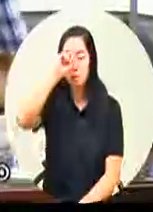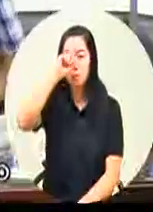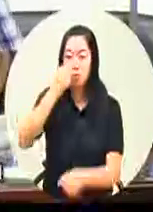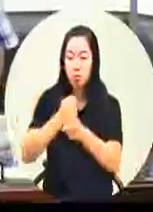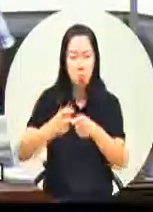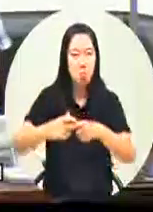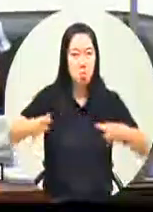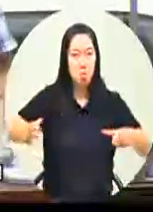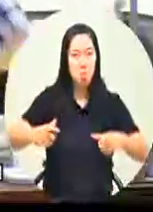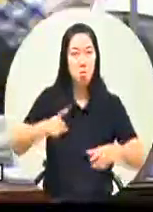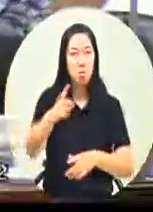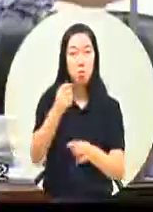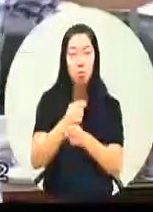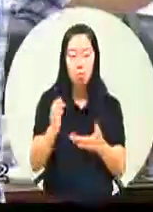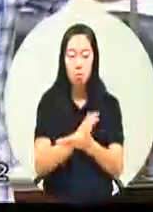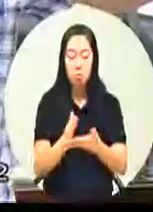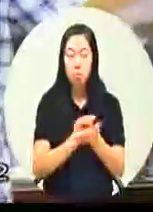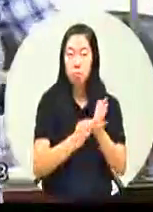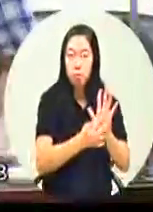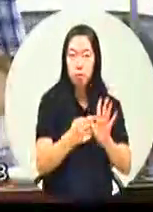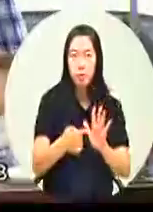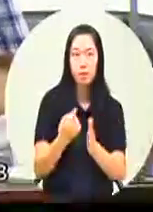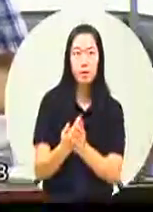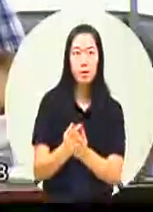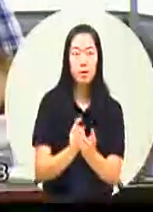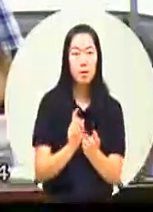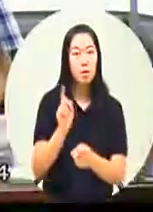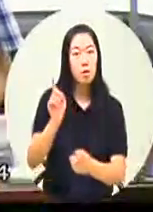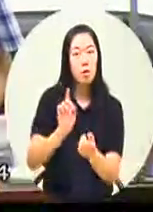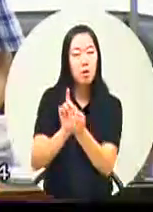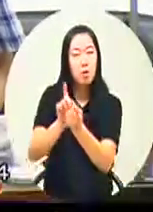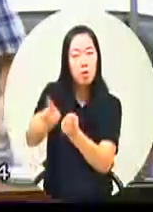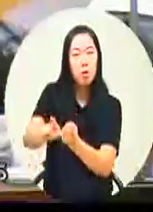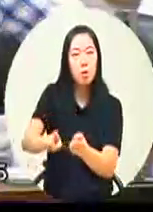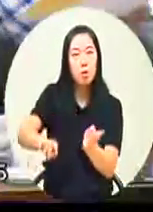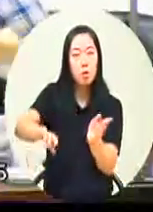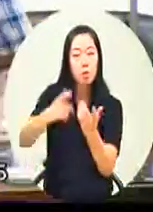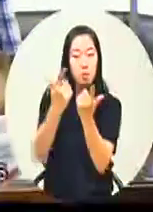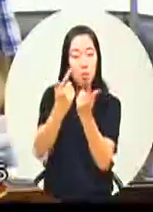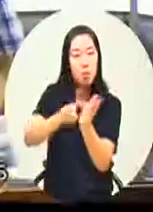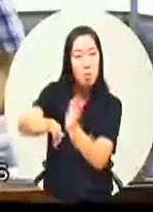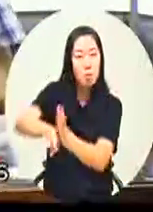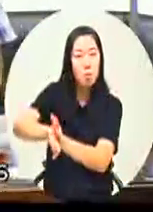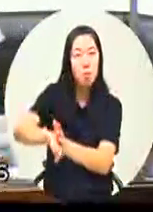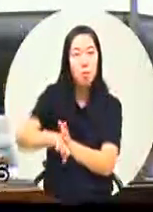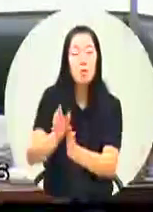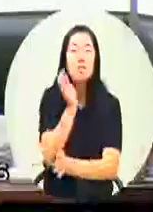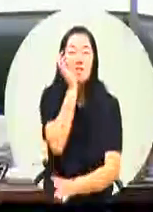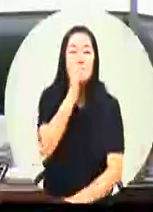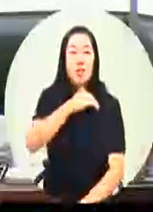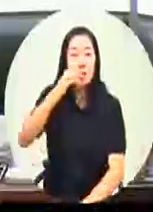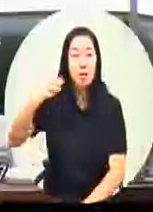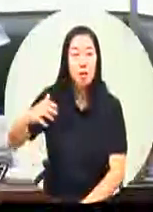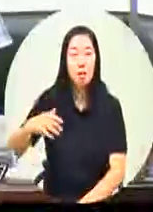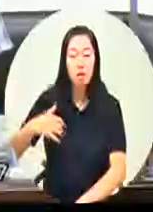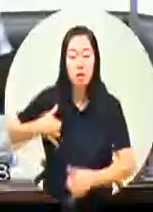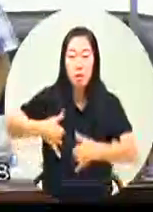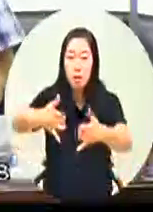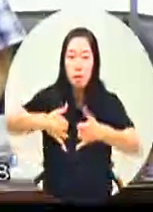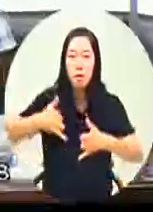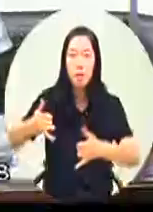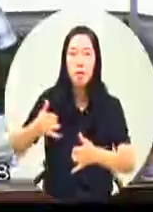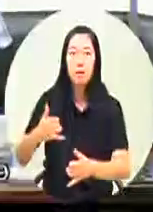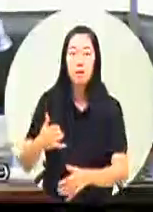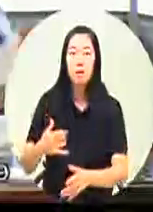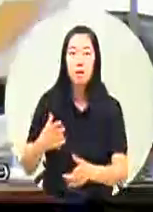估出来了。除了往北的这些冈山线，哦，到鹿竹线，最重要的有你把它建